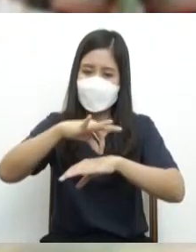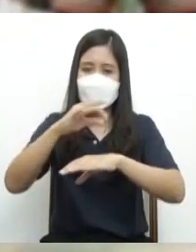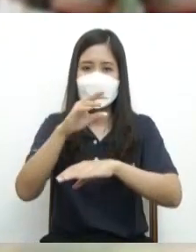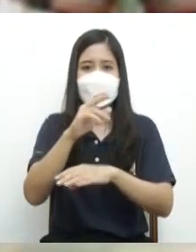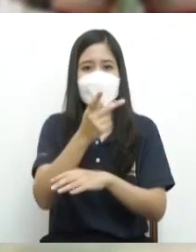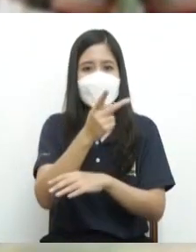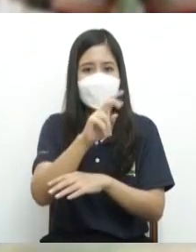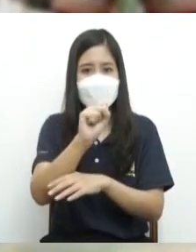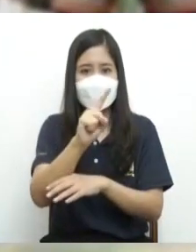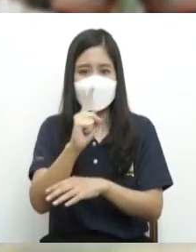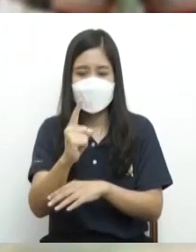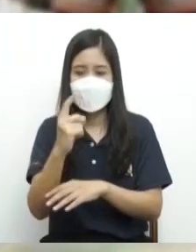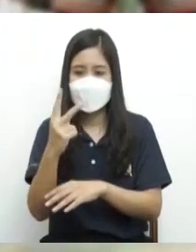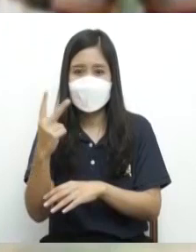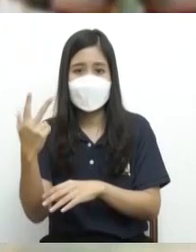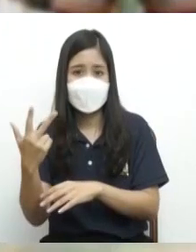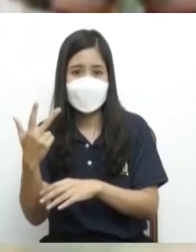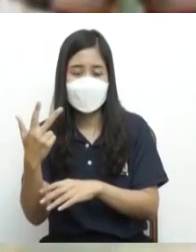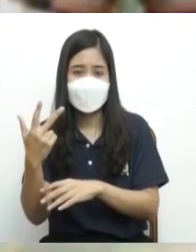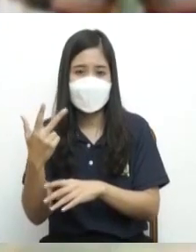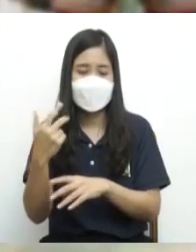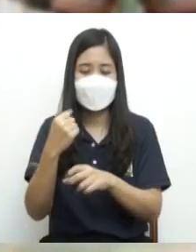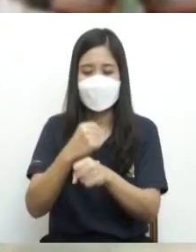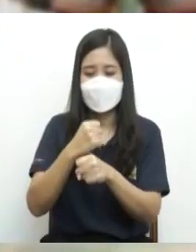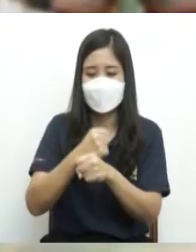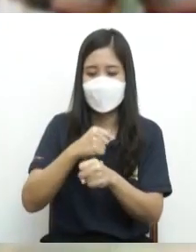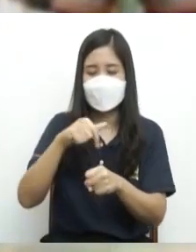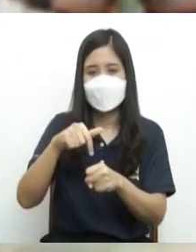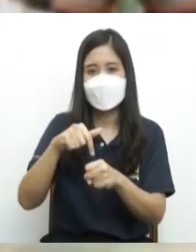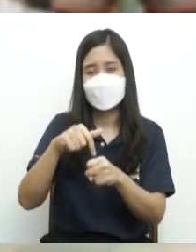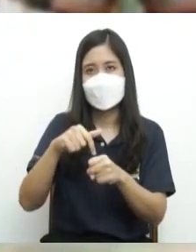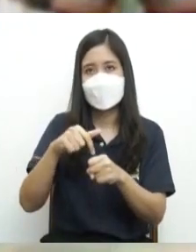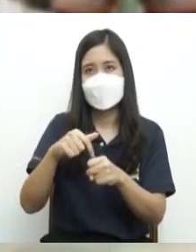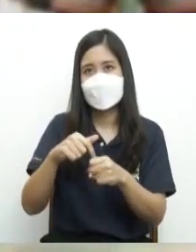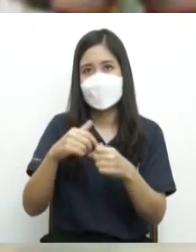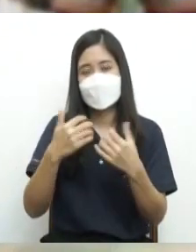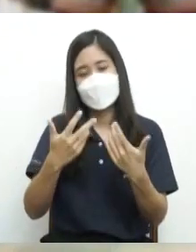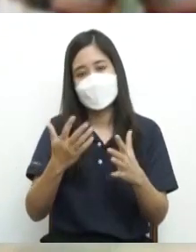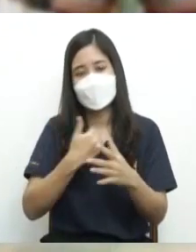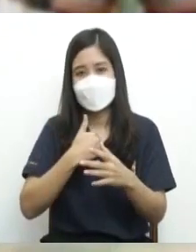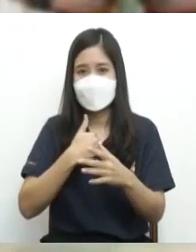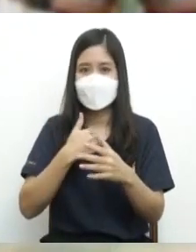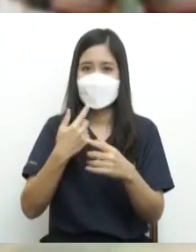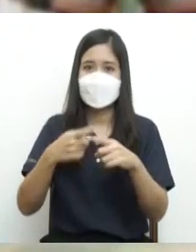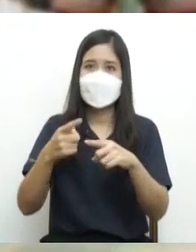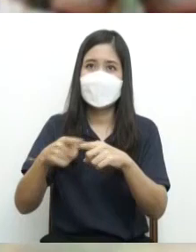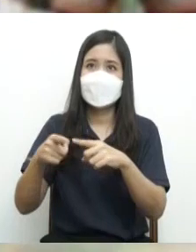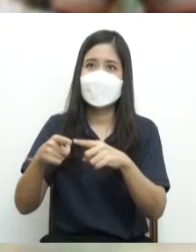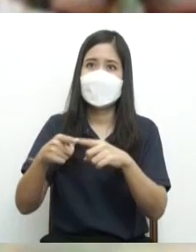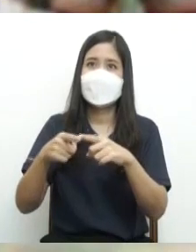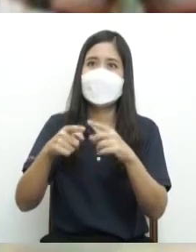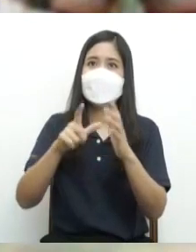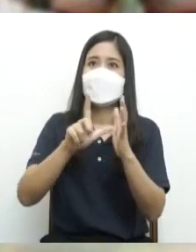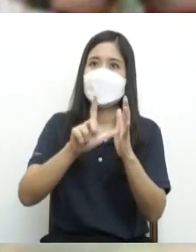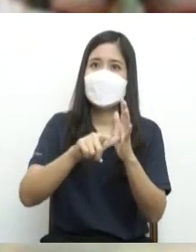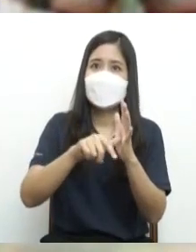วันหนึ่งอดีตผู้บัญชาการขอเอ่ยชื่อท่านก็แล้วกันนะครับท่านกมลผู้ประเสริฐ ดร.กมลผู้ประเสริฐเลขาธิการสปช.ท่านสนิทก็คง